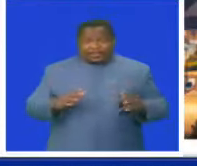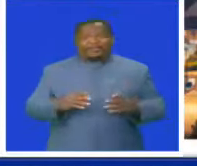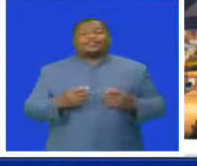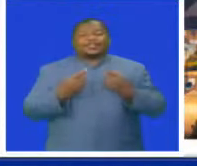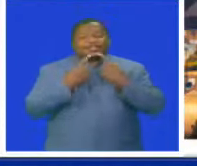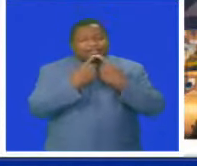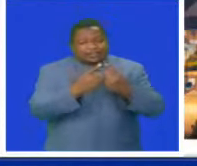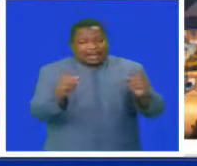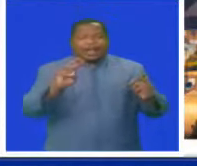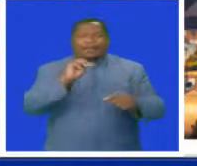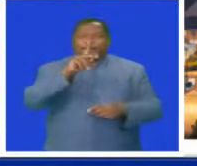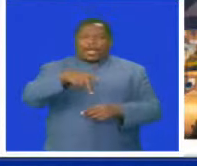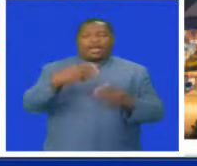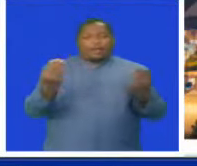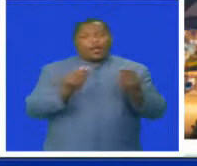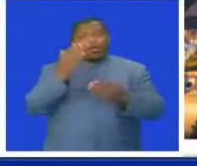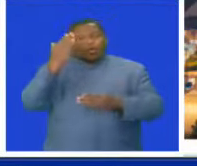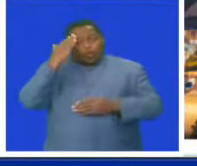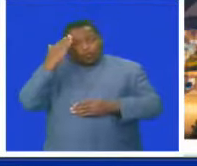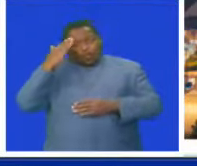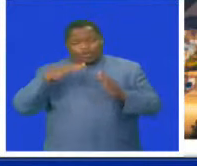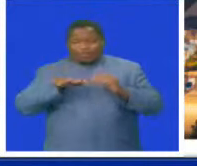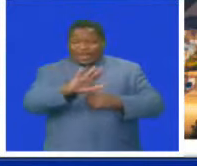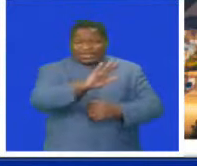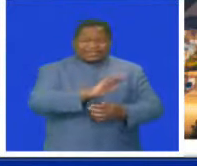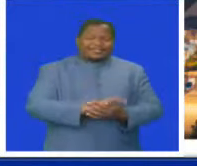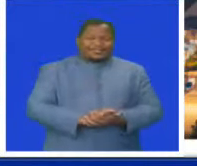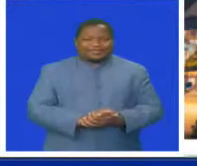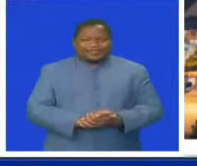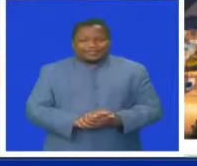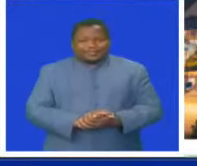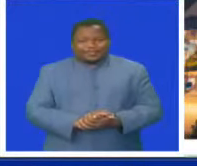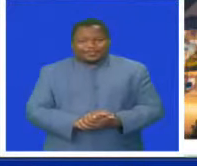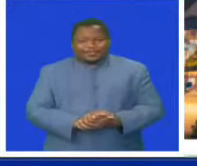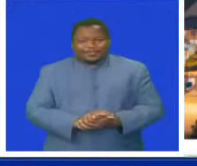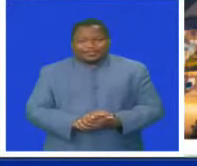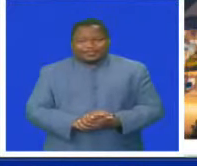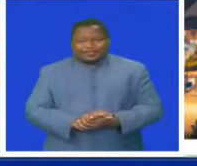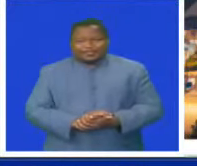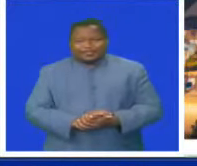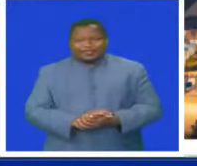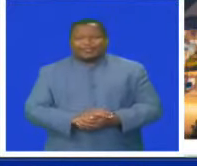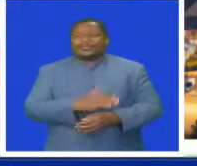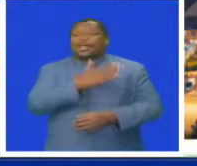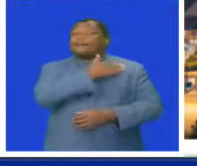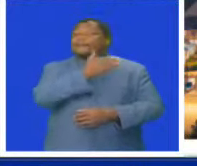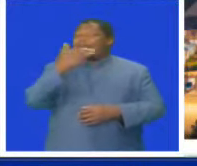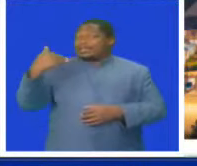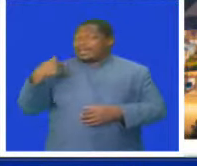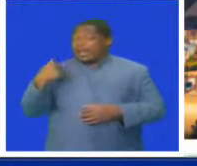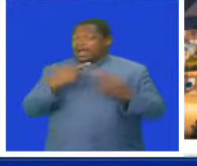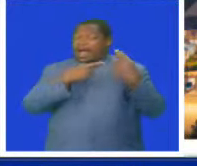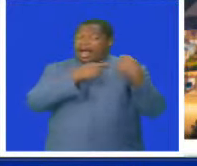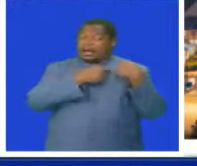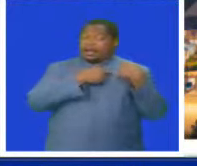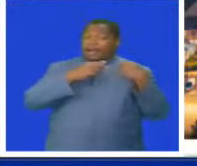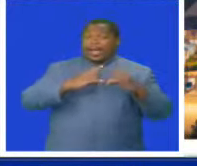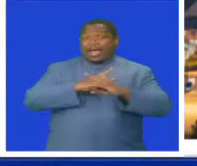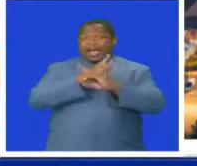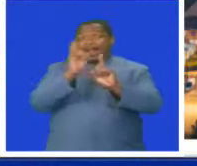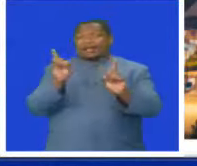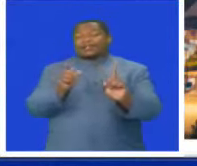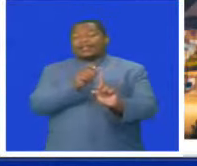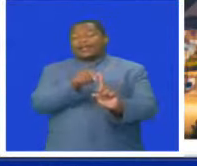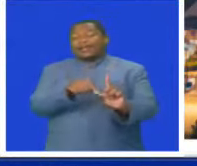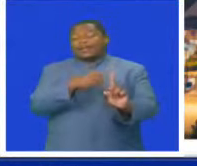Induna yetembilo lizinkosi ithi livele Eswatini litaba ingxenye yemave latawuthola umuthi wekuvikela umkhuhlane